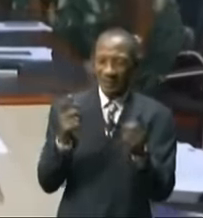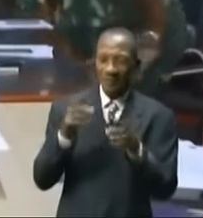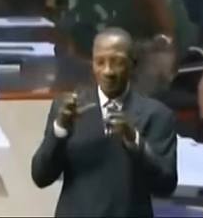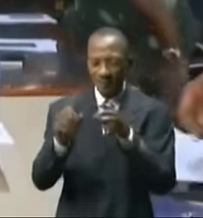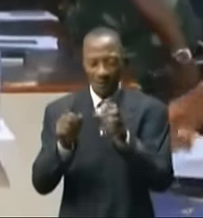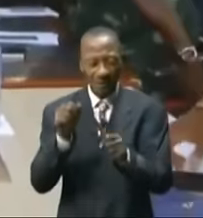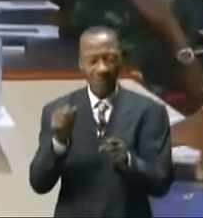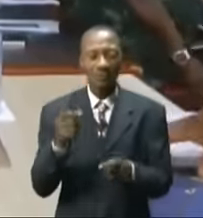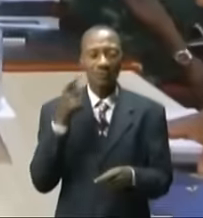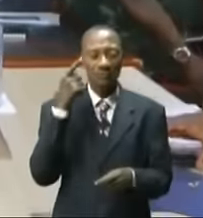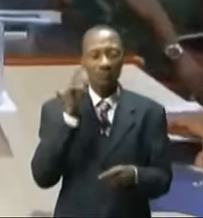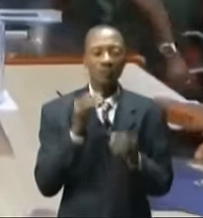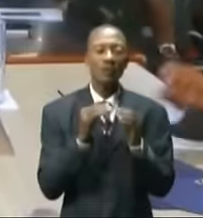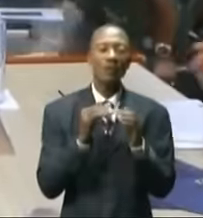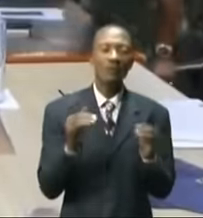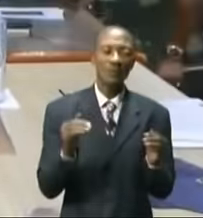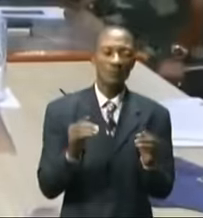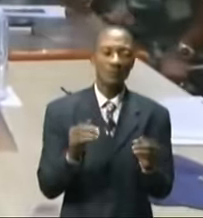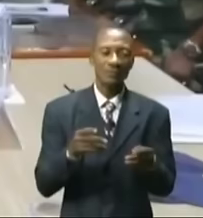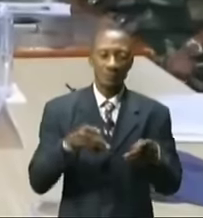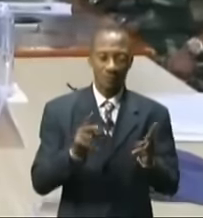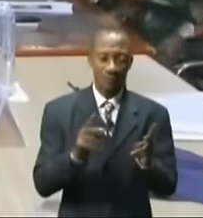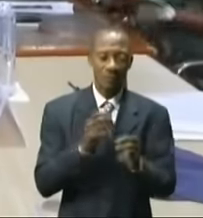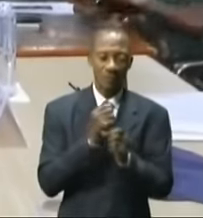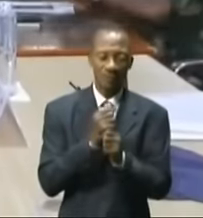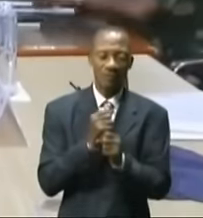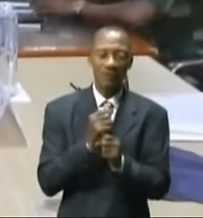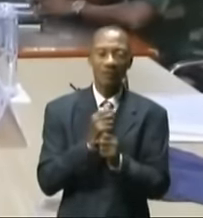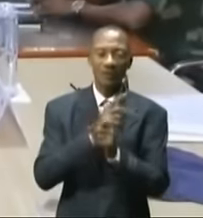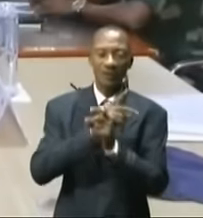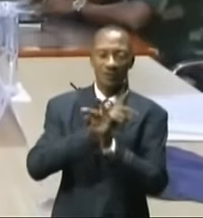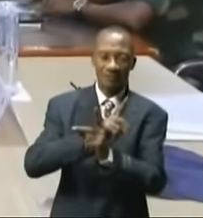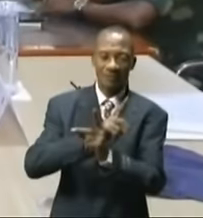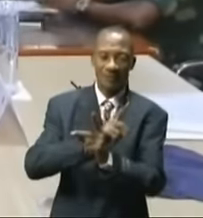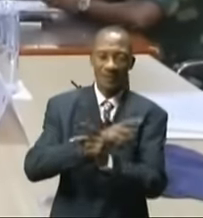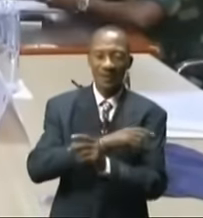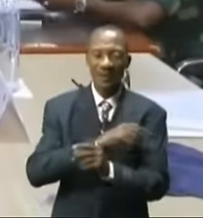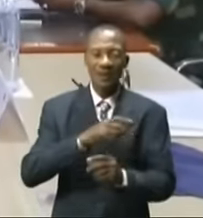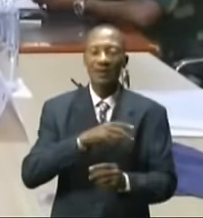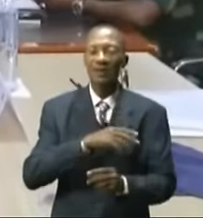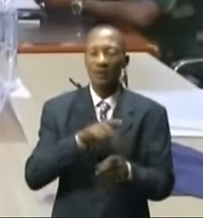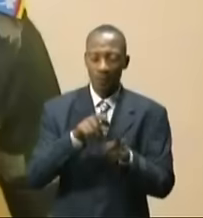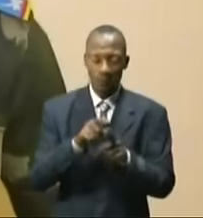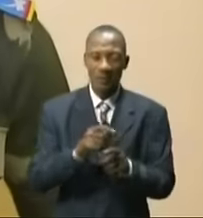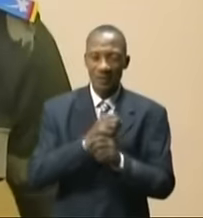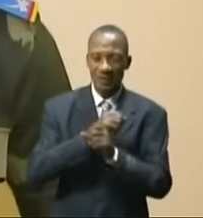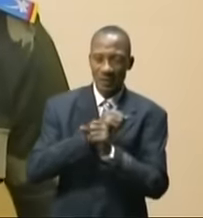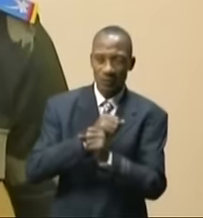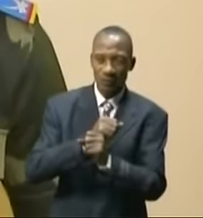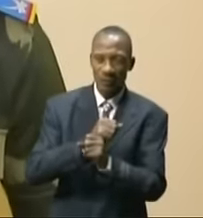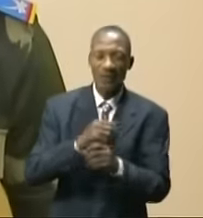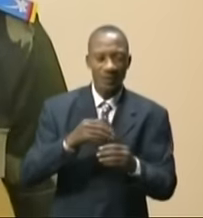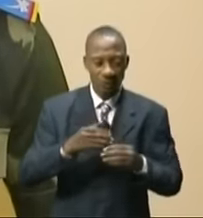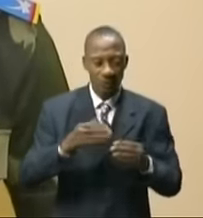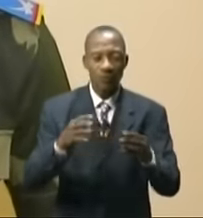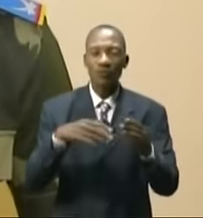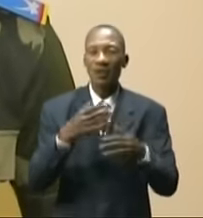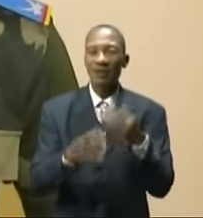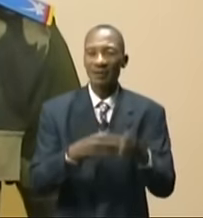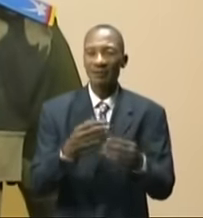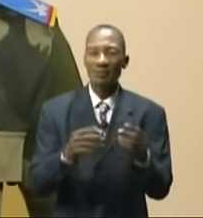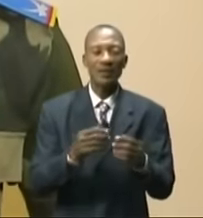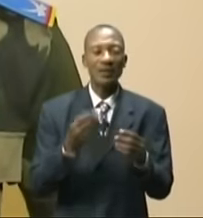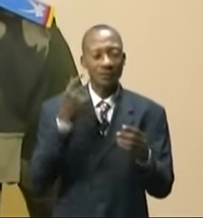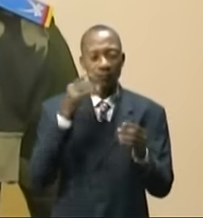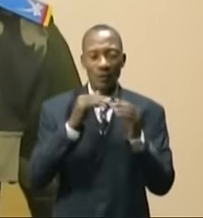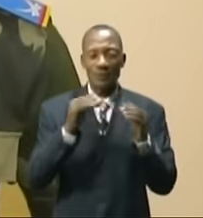pour permettre aux forces de défense et de sécurité de mettre hors d'état de nuire ces prophètes